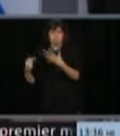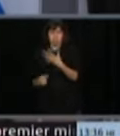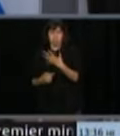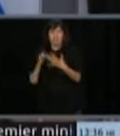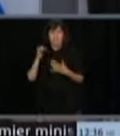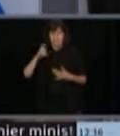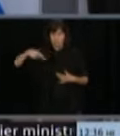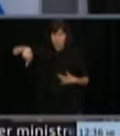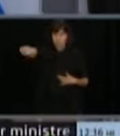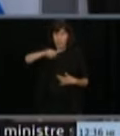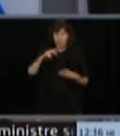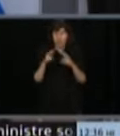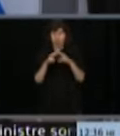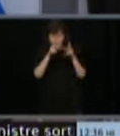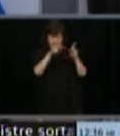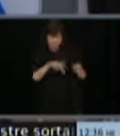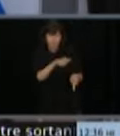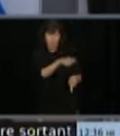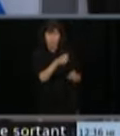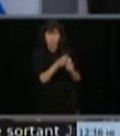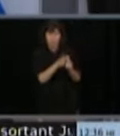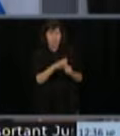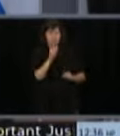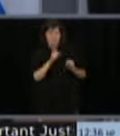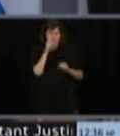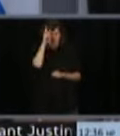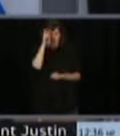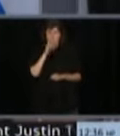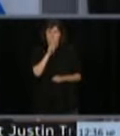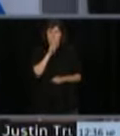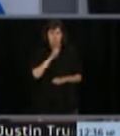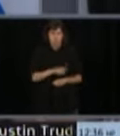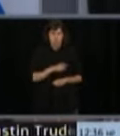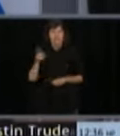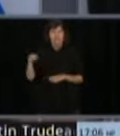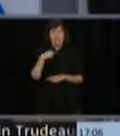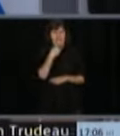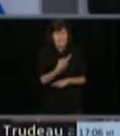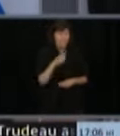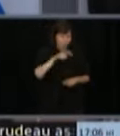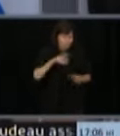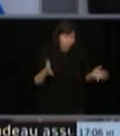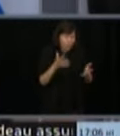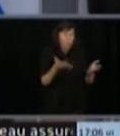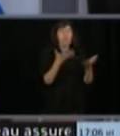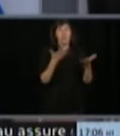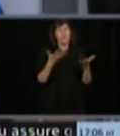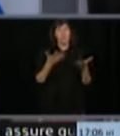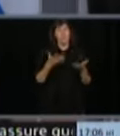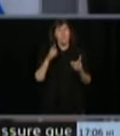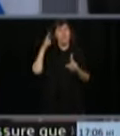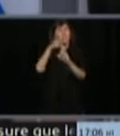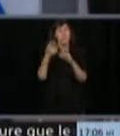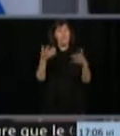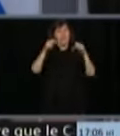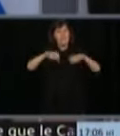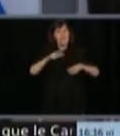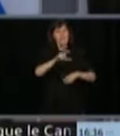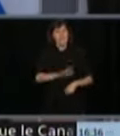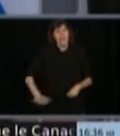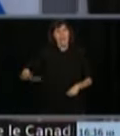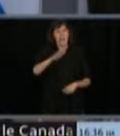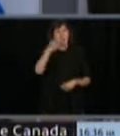dites-leur pour les aider. Je pense que c'est atteignable, 95 % au Québec, si on veut vraiment être les champions internationaux. Plus il y a de